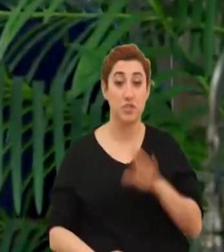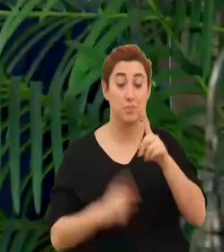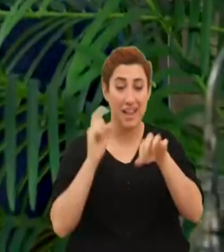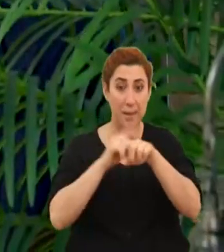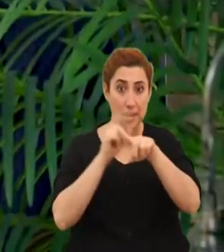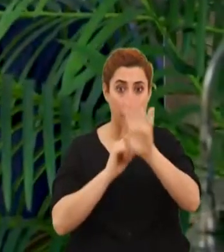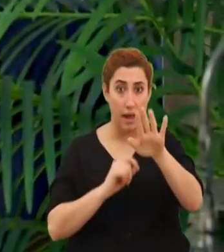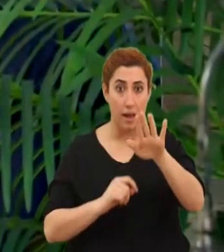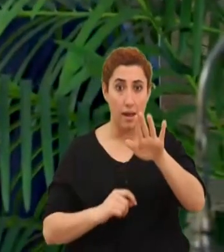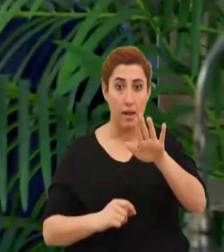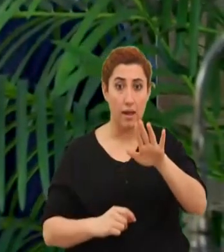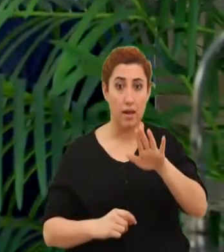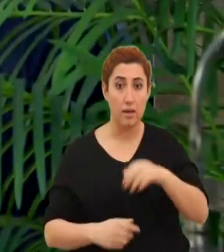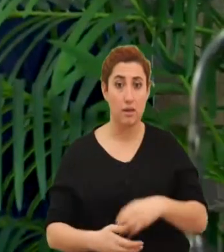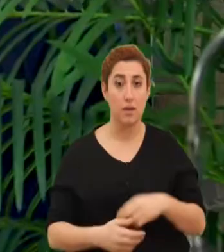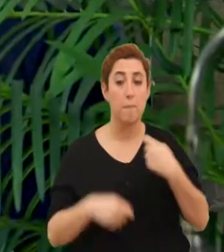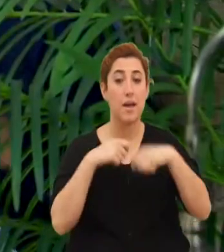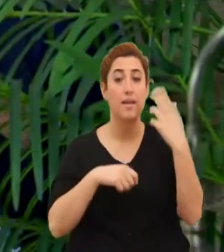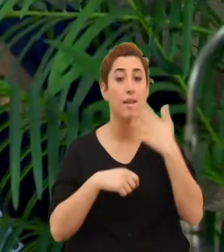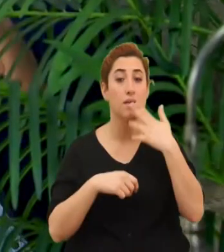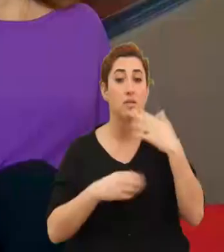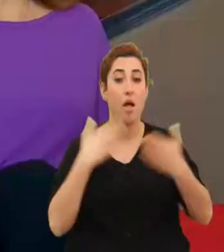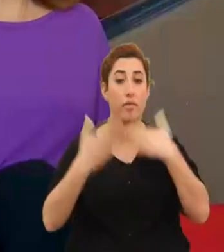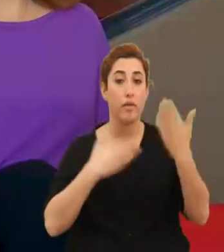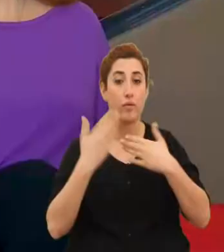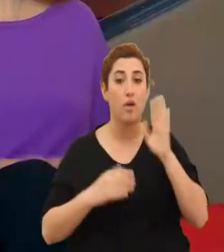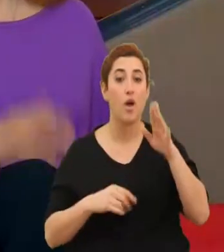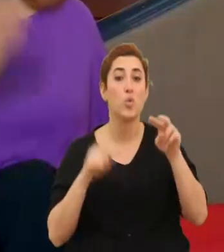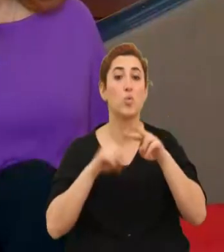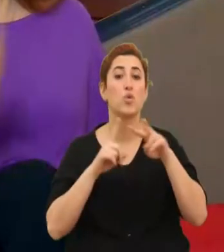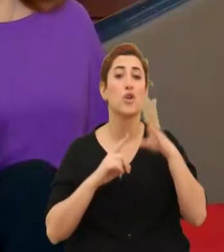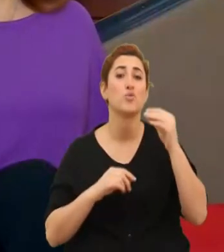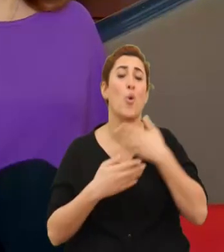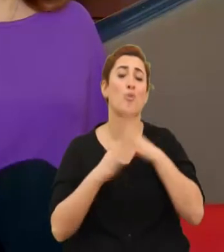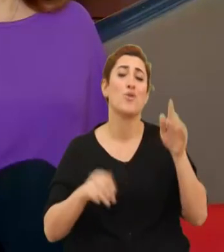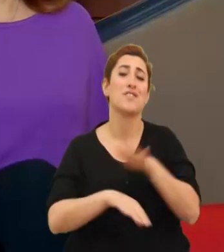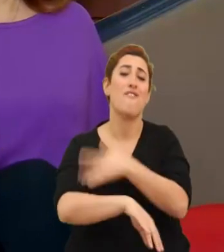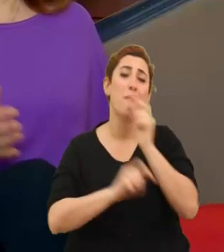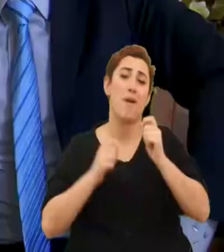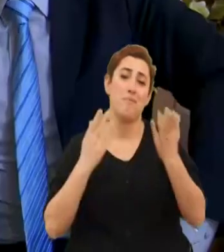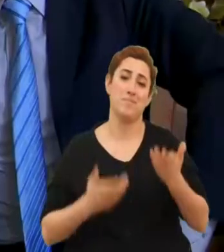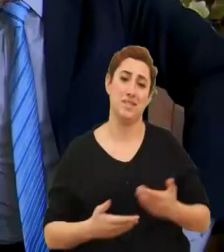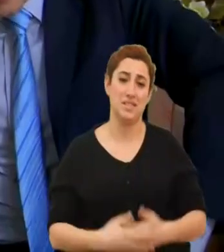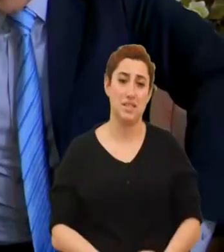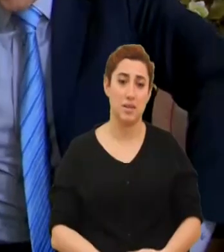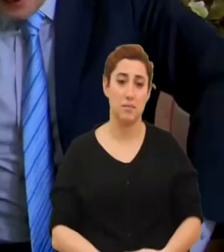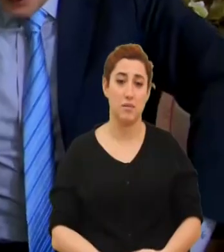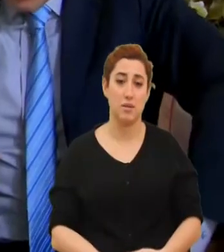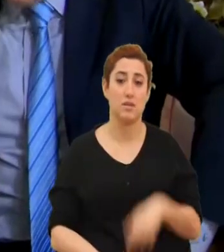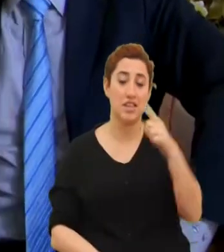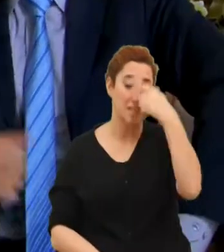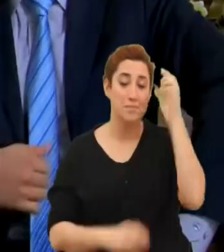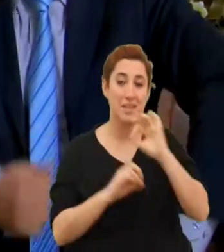Şişt bir dakika bir dakika. Bankadaki kızdan bahsediyor. Ay Nurhan'cığım çok büyük sevap işlemişsin ama.